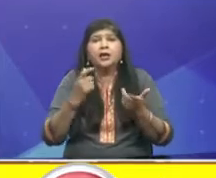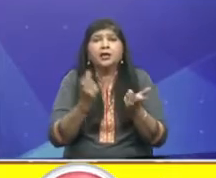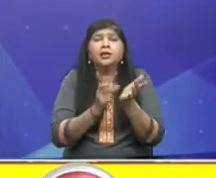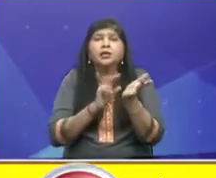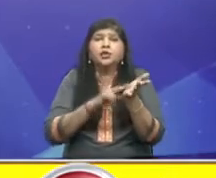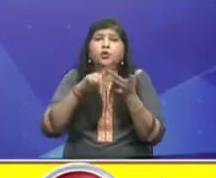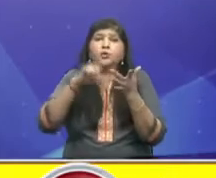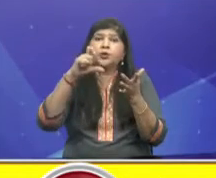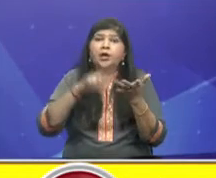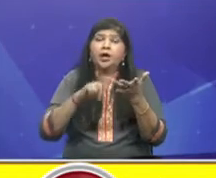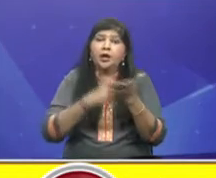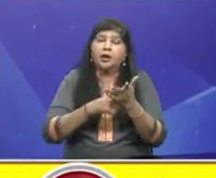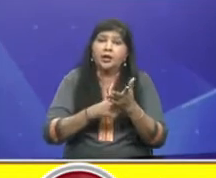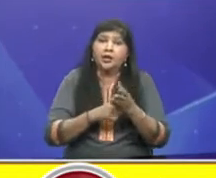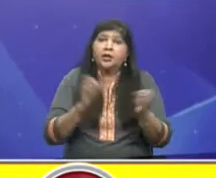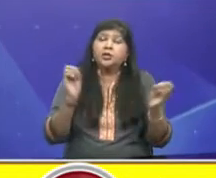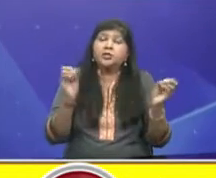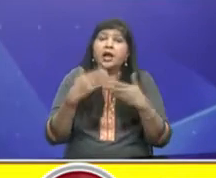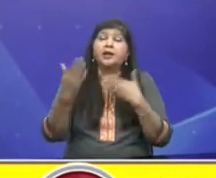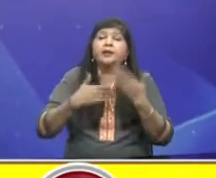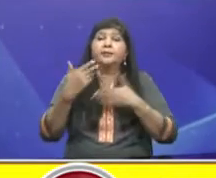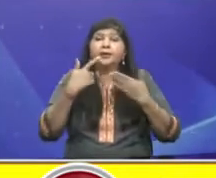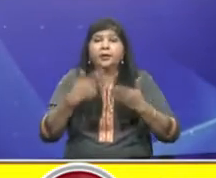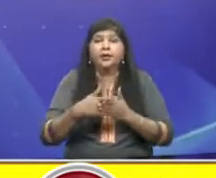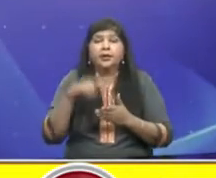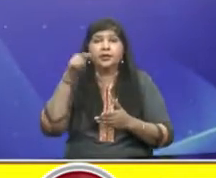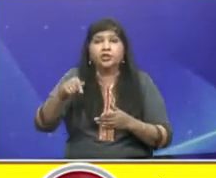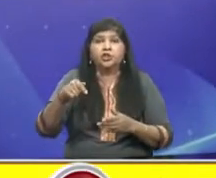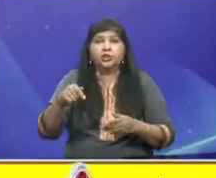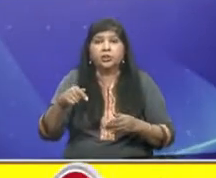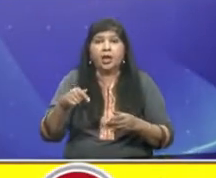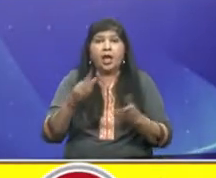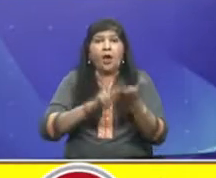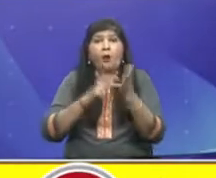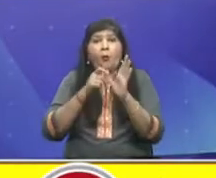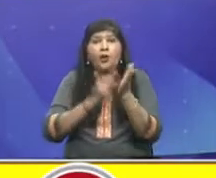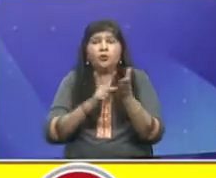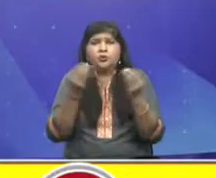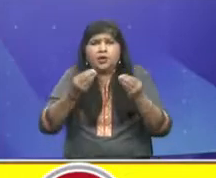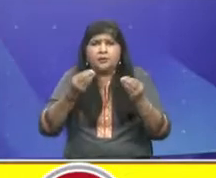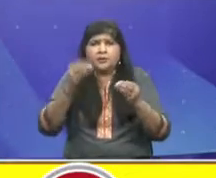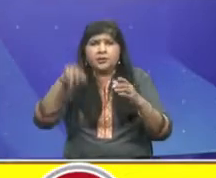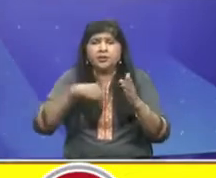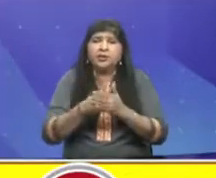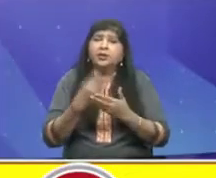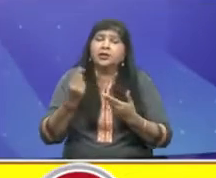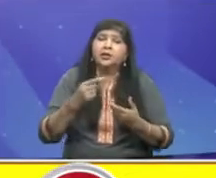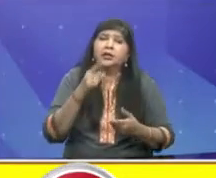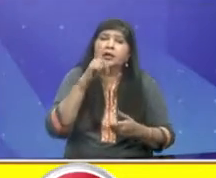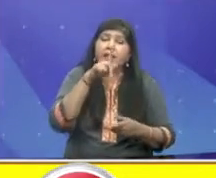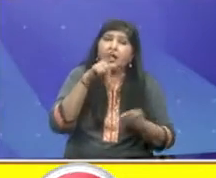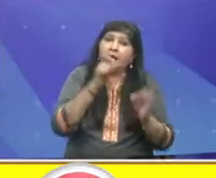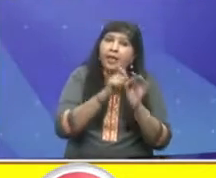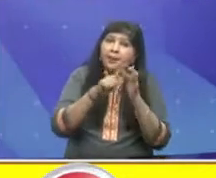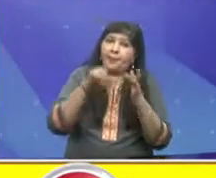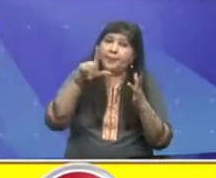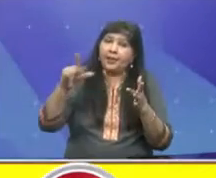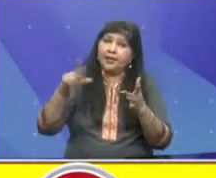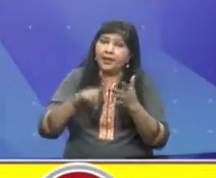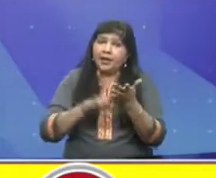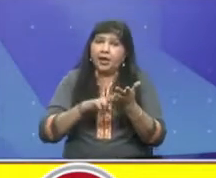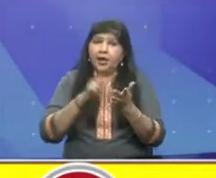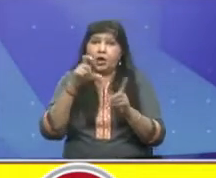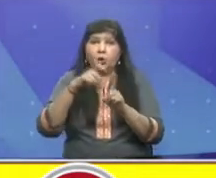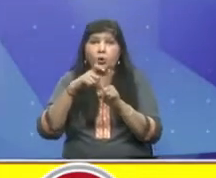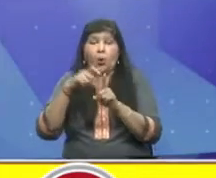यूनिकॉर्न एक ऐसा स्टार्टअप होता है जिसका वैल्यूएशन कम से कम $1 बिलियन होता है,